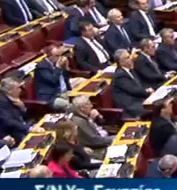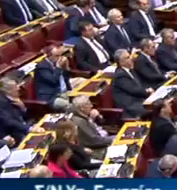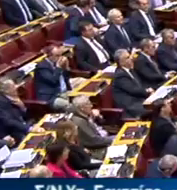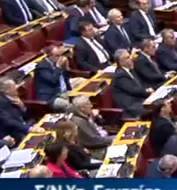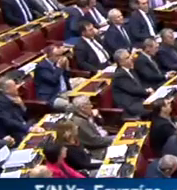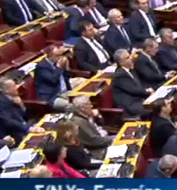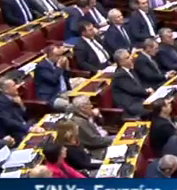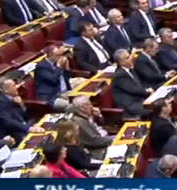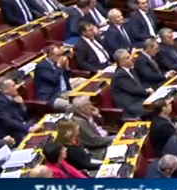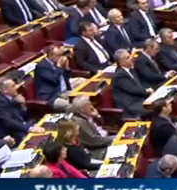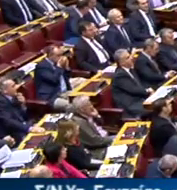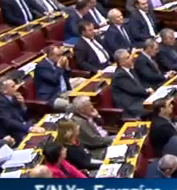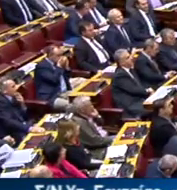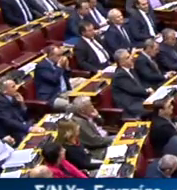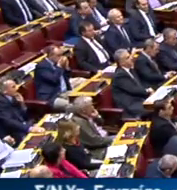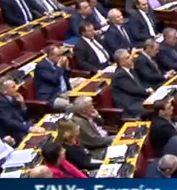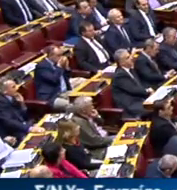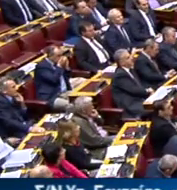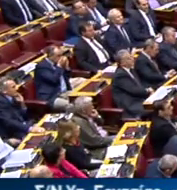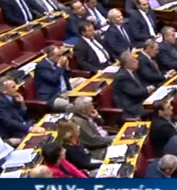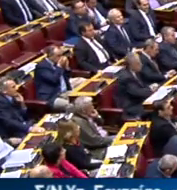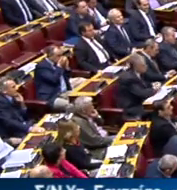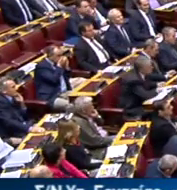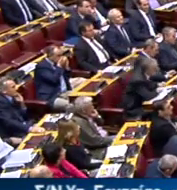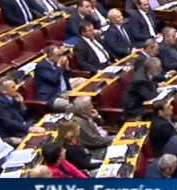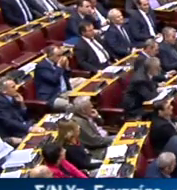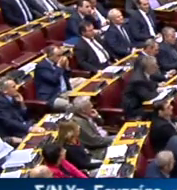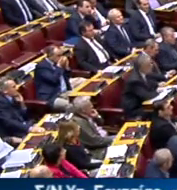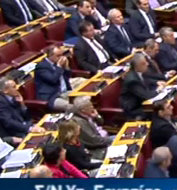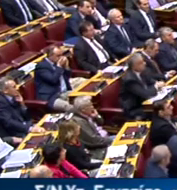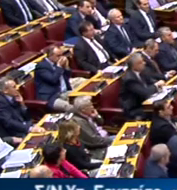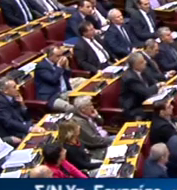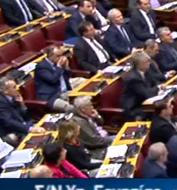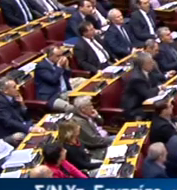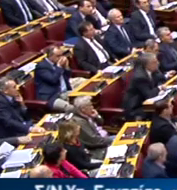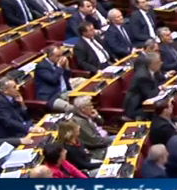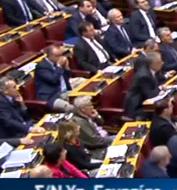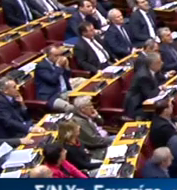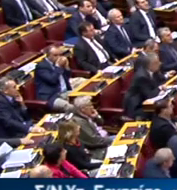Εντάξει, το είπατε και αυτό. Λυπάμαι πολύ. Λυπάμαι πολύ.